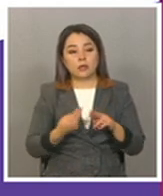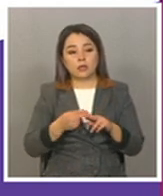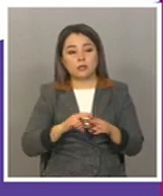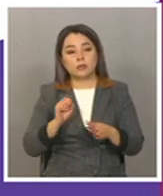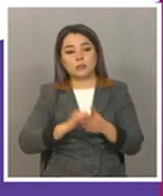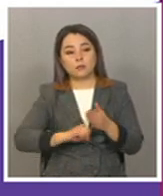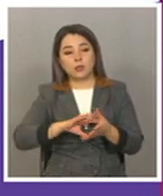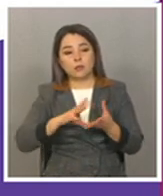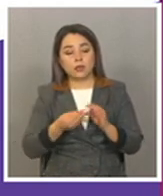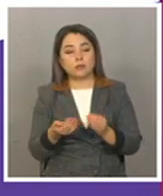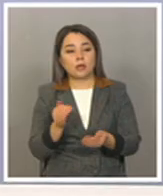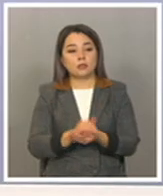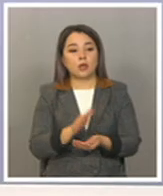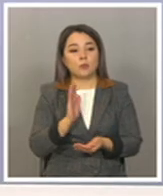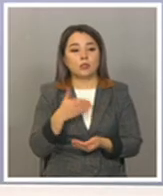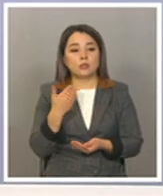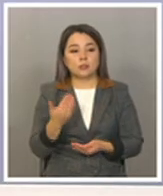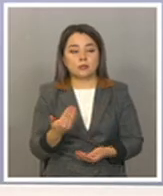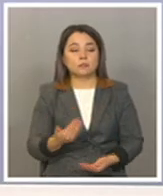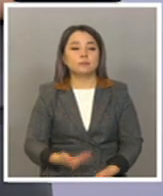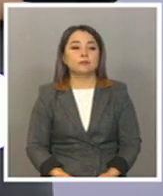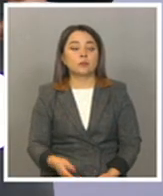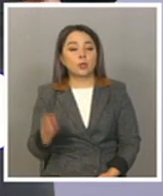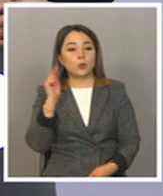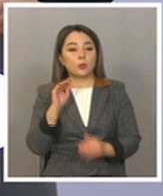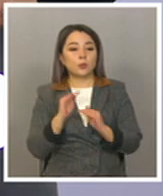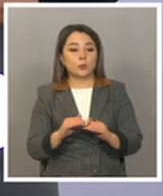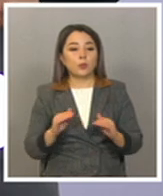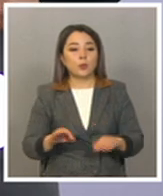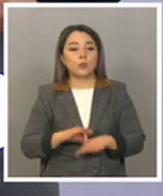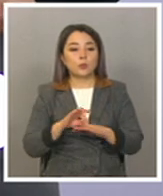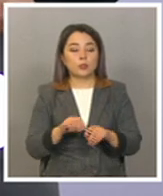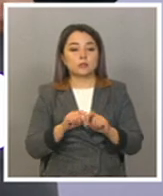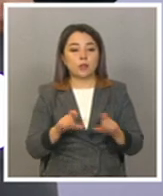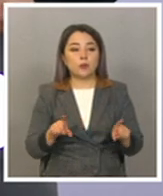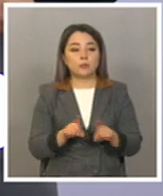танысатын боласыздар. Оқушылар, өткен